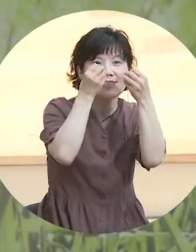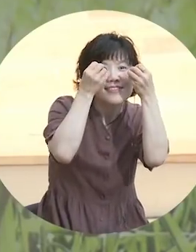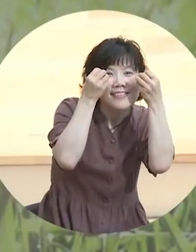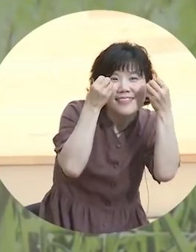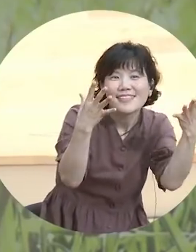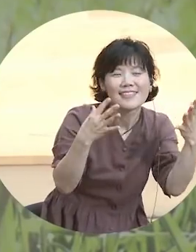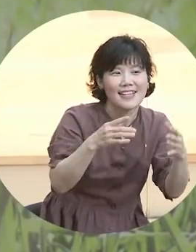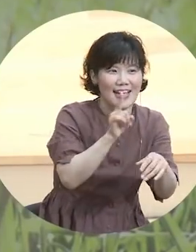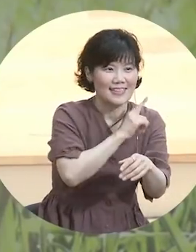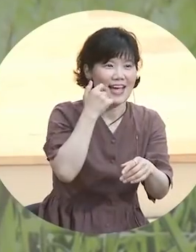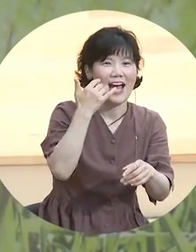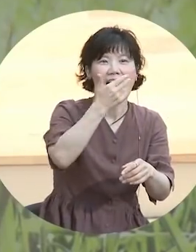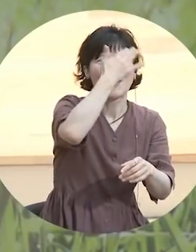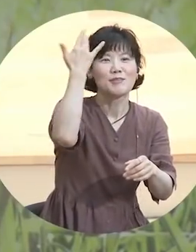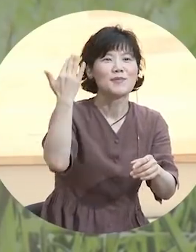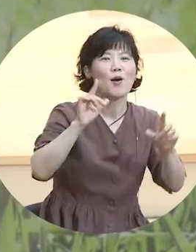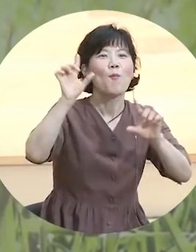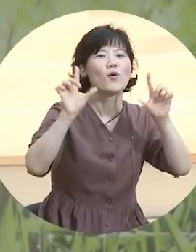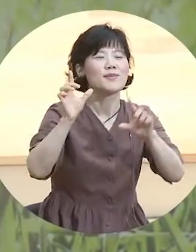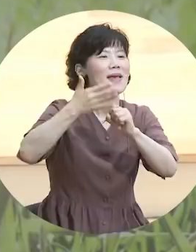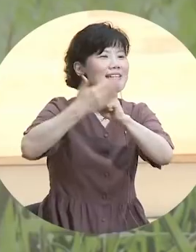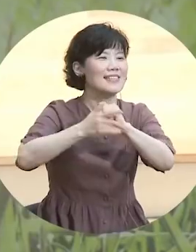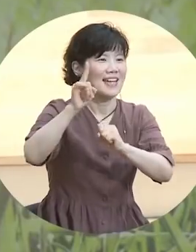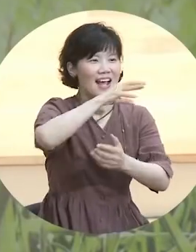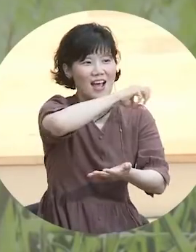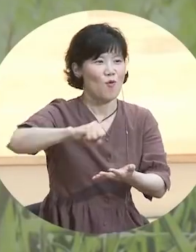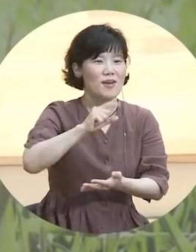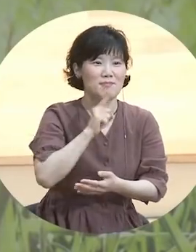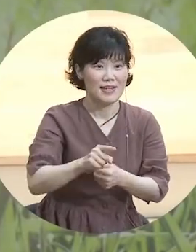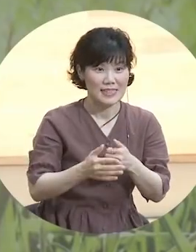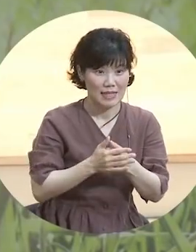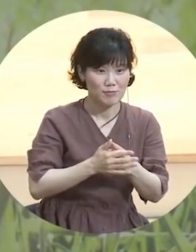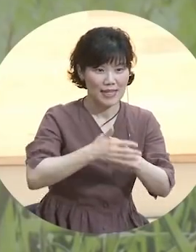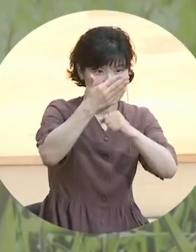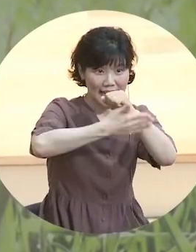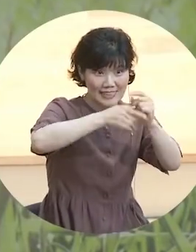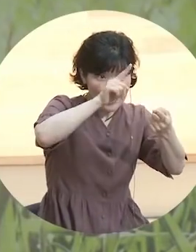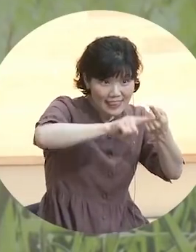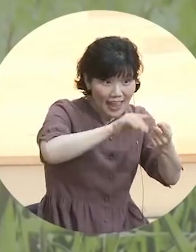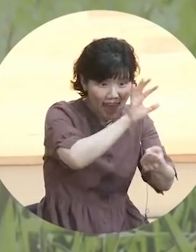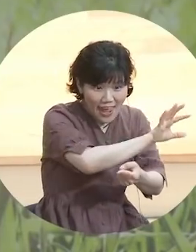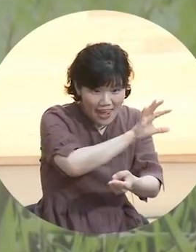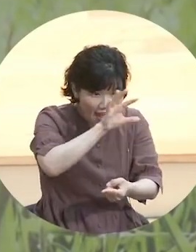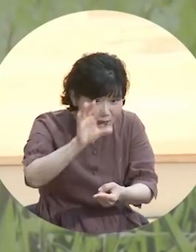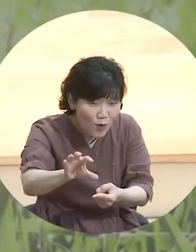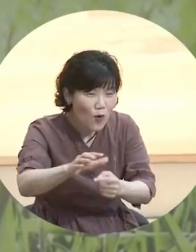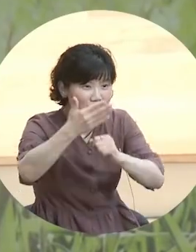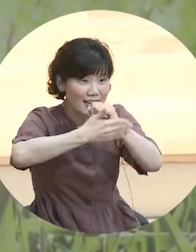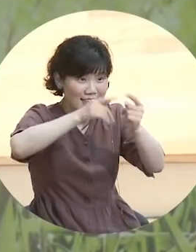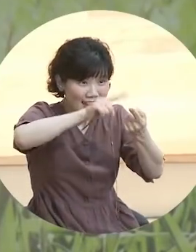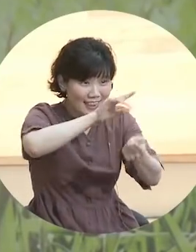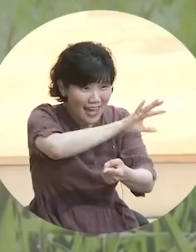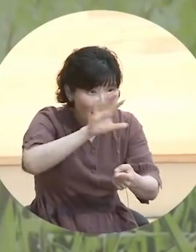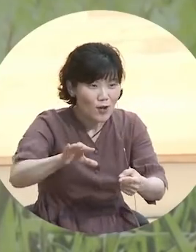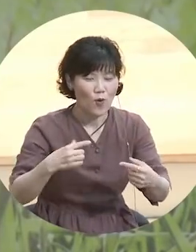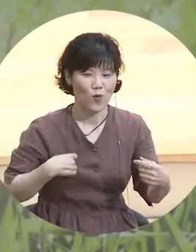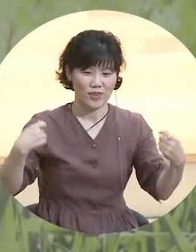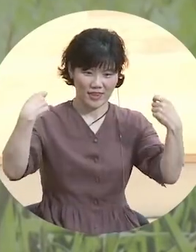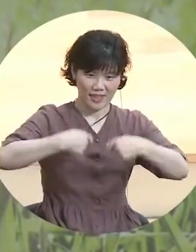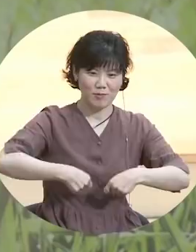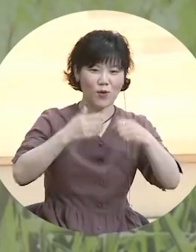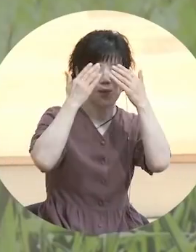모습, 가장 아름다운 모습의 사진을 가져오라 그래. 그러면 그 사진 그대로 고인에게 화장을 탁 하고 뚜껑을 열어놓는